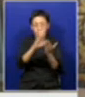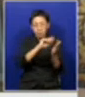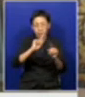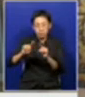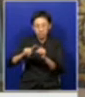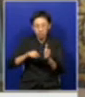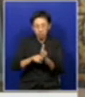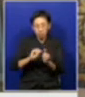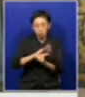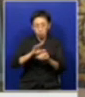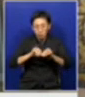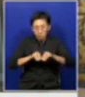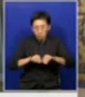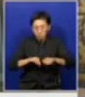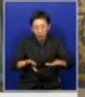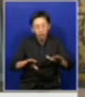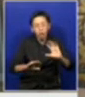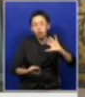ม่จำเป็นต้องประกาศ